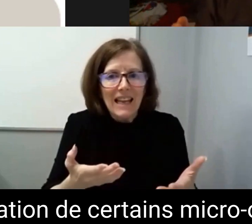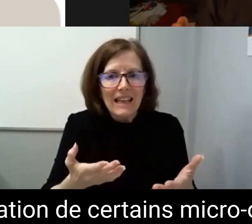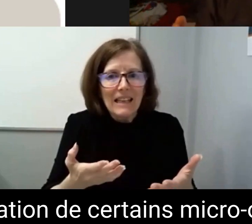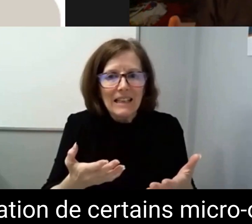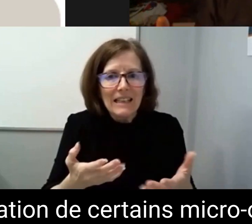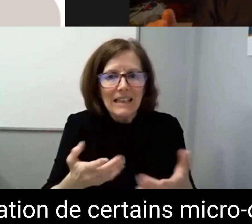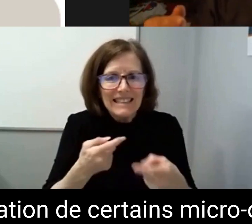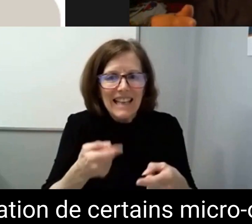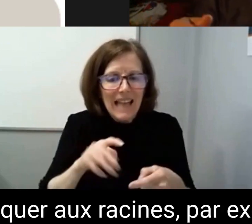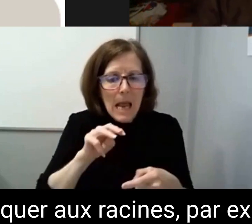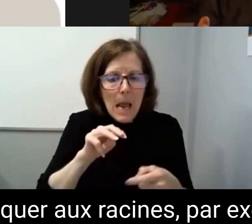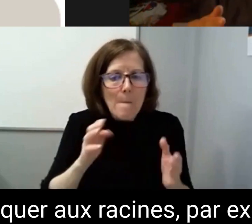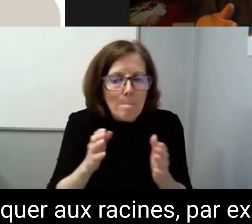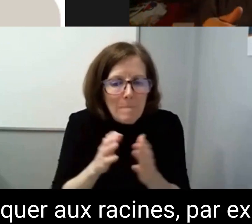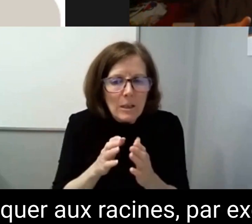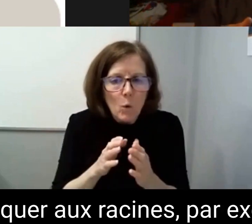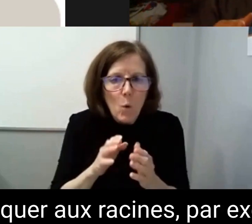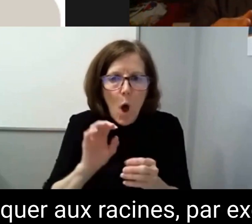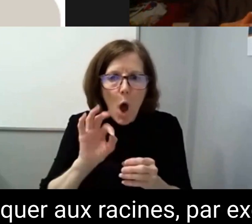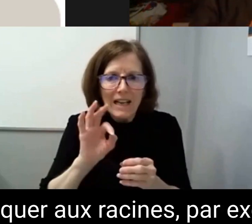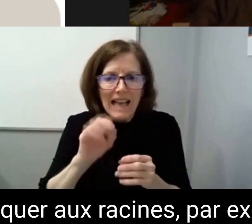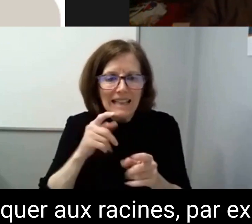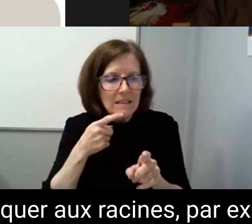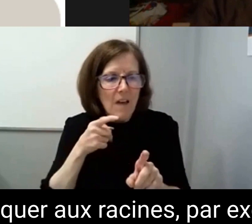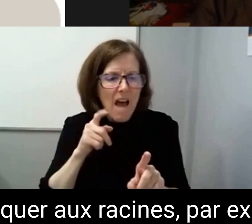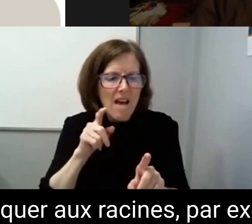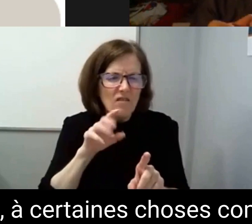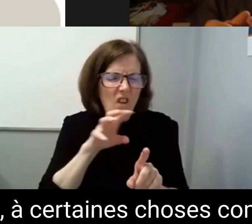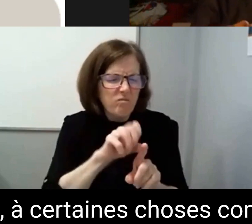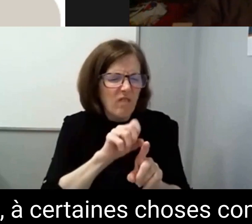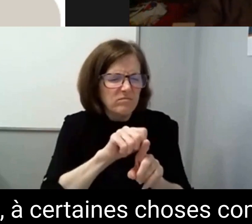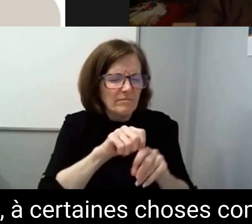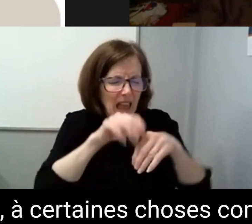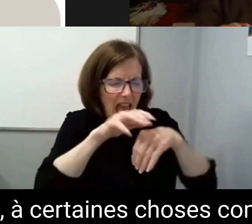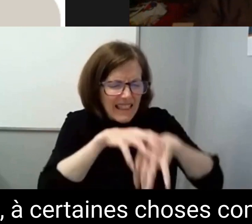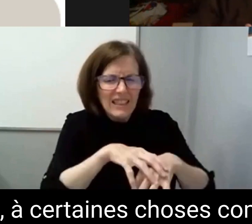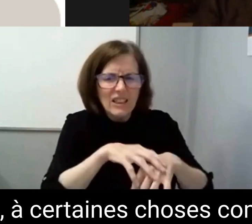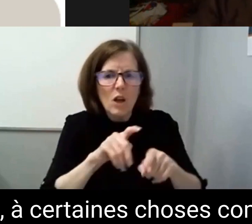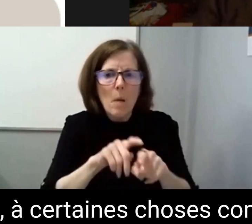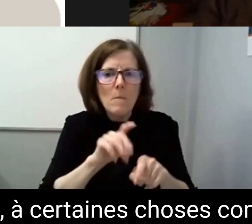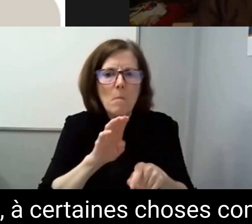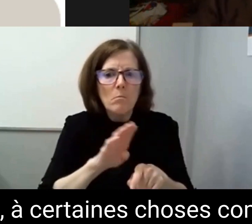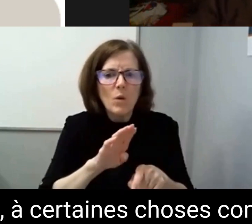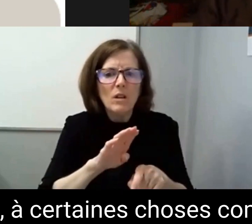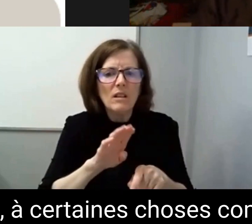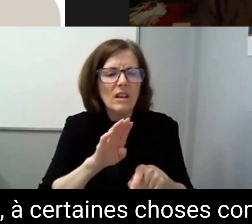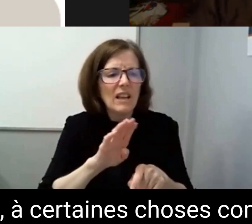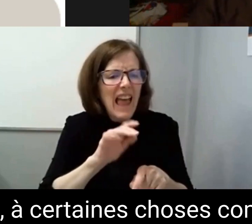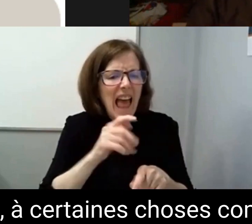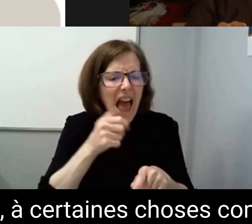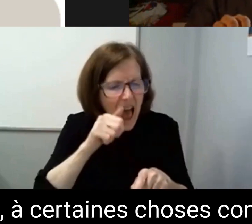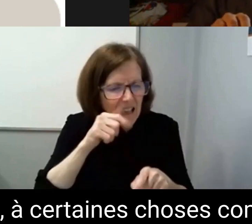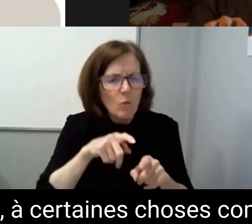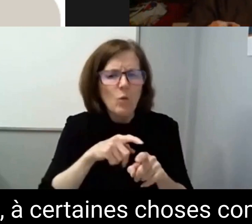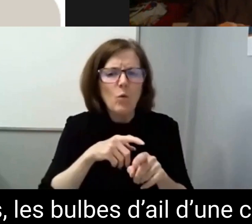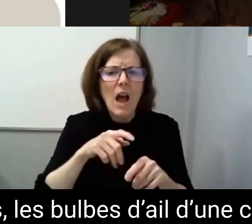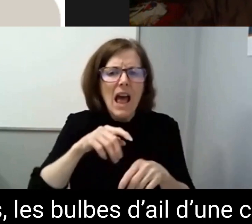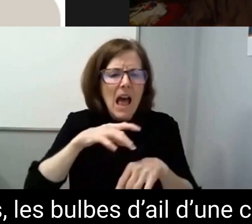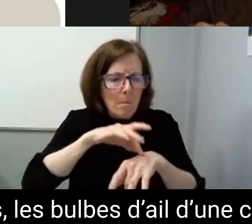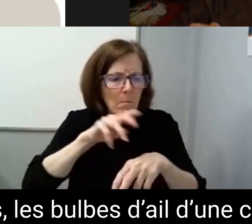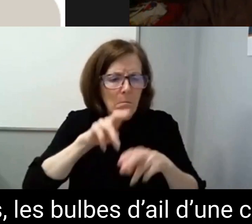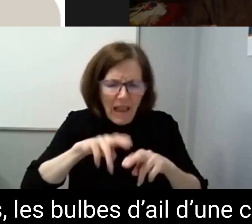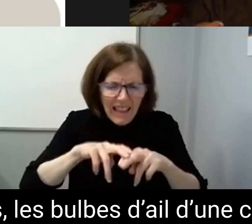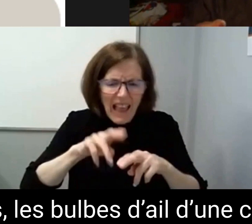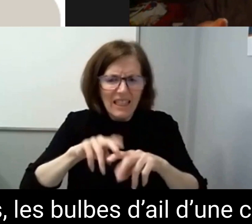certains micro-organismes qui viendraient s'attaquer aux racines, par exemple, aux bulbes d'ail, aux patates, à certaines choses comme ça. Donc,